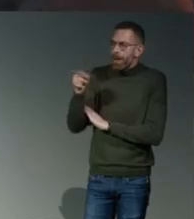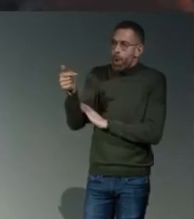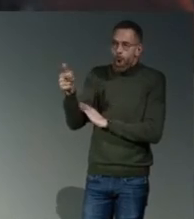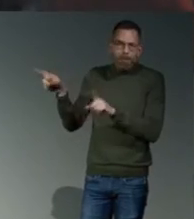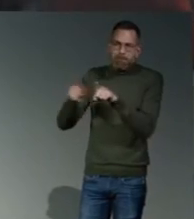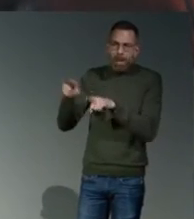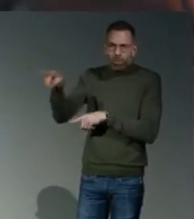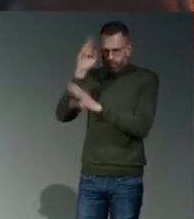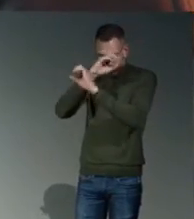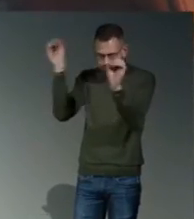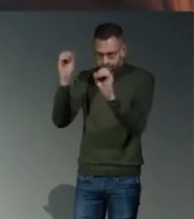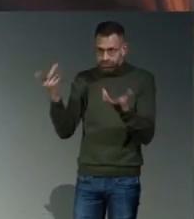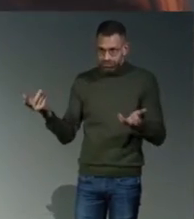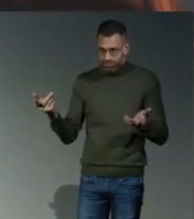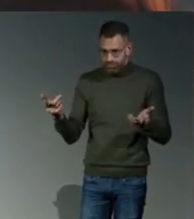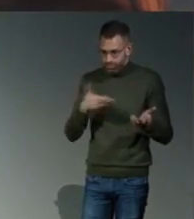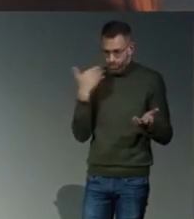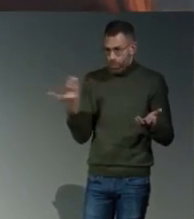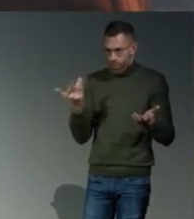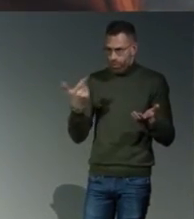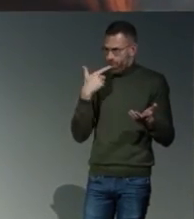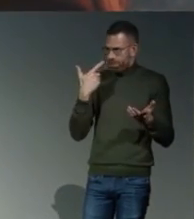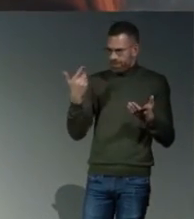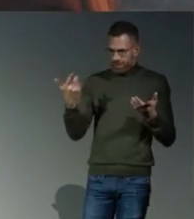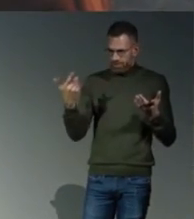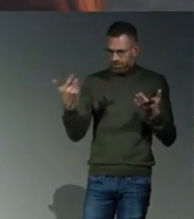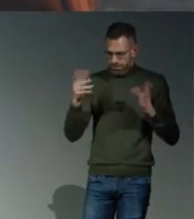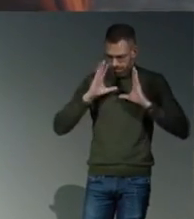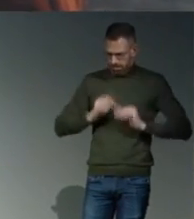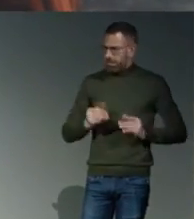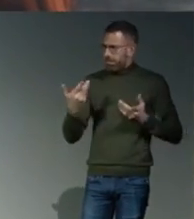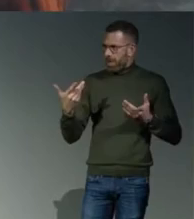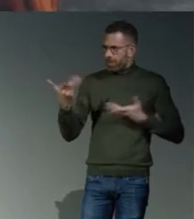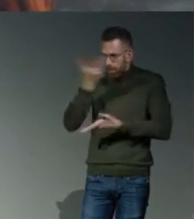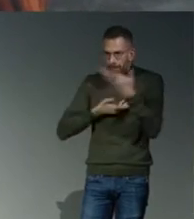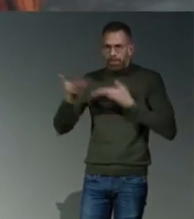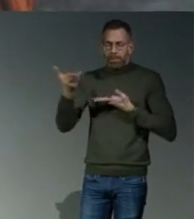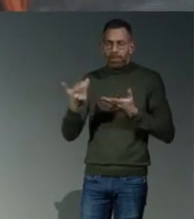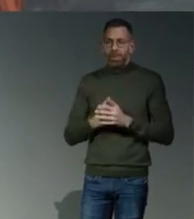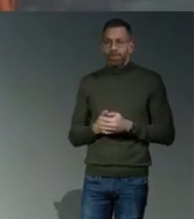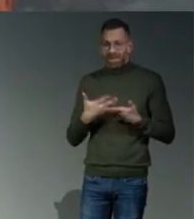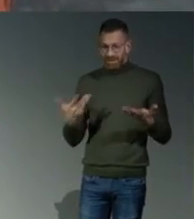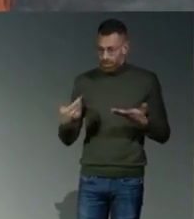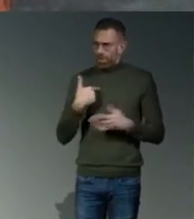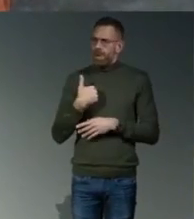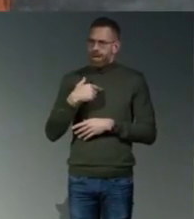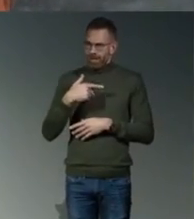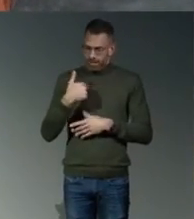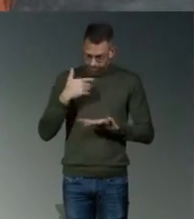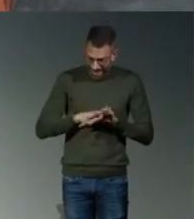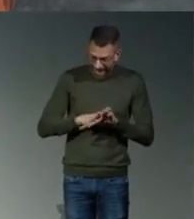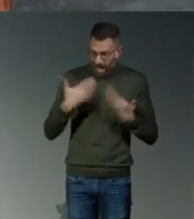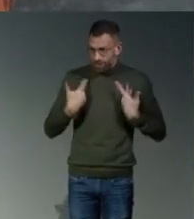spécialiste non plus, c'est de le mettre à la même place que moi, en fait. Et donc, en commençant cet apprentissage, en décidant à mon âge,